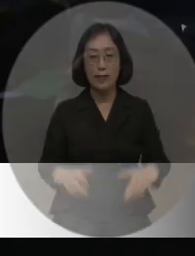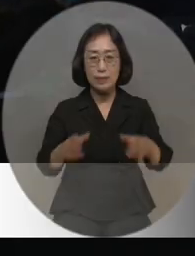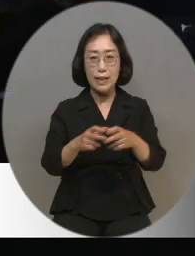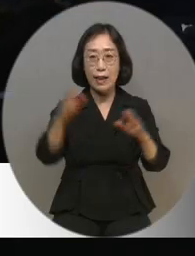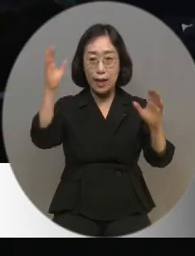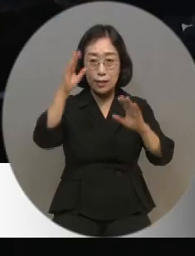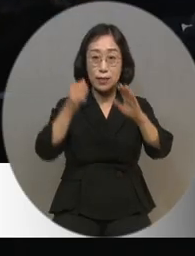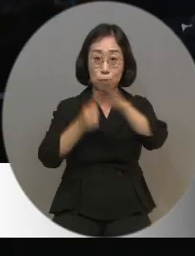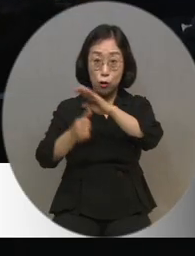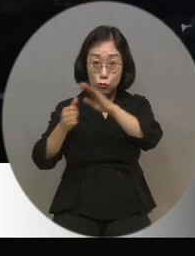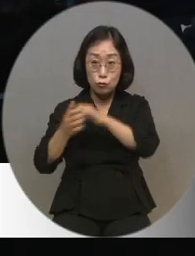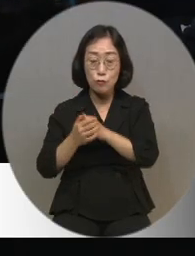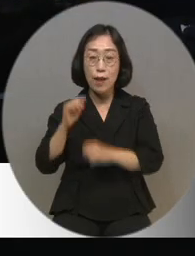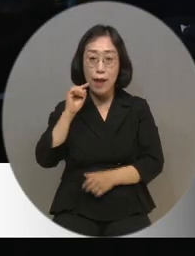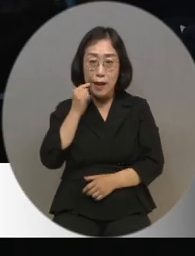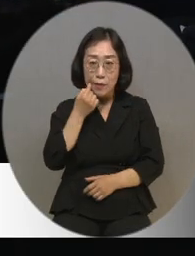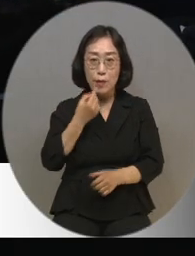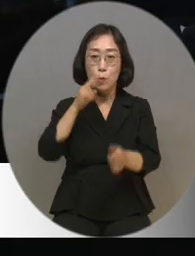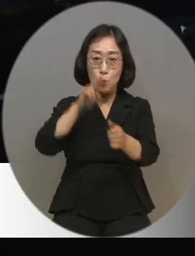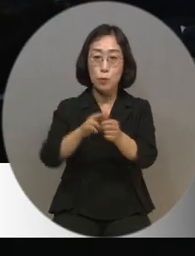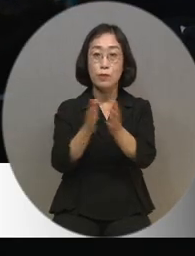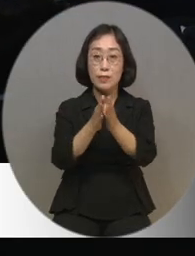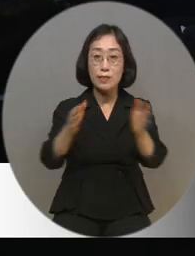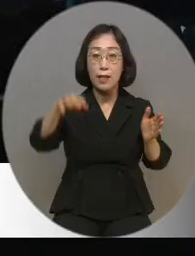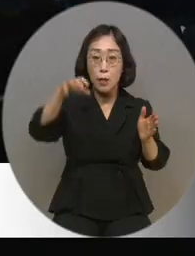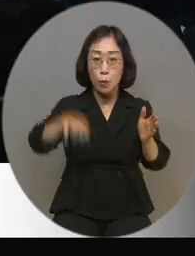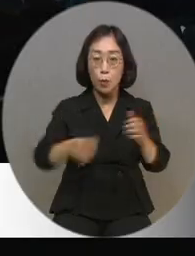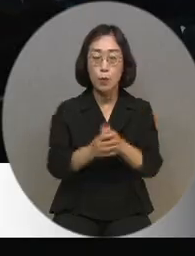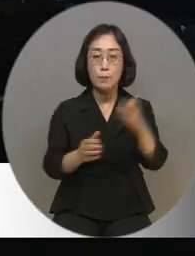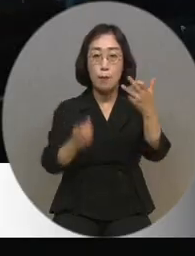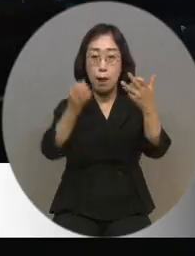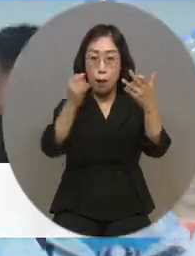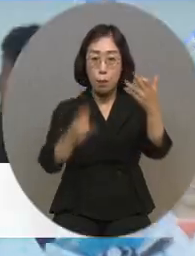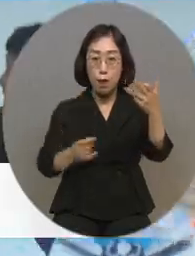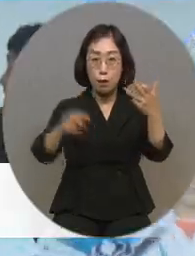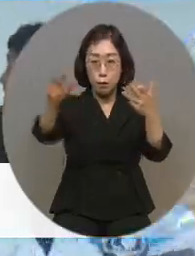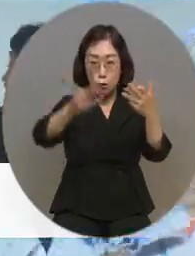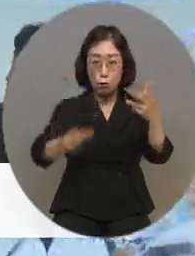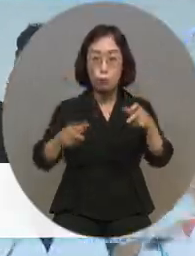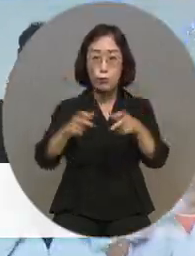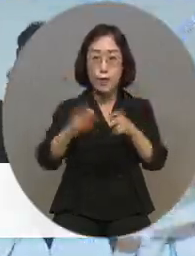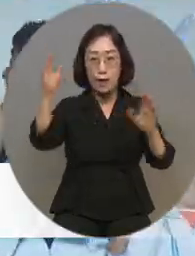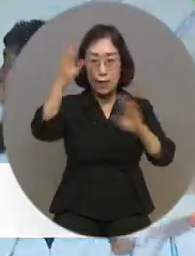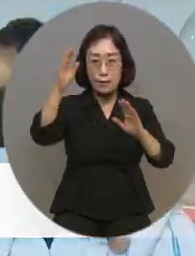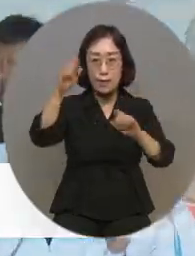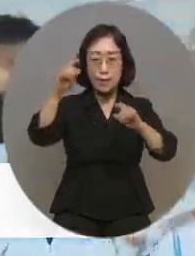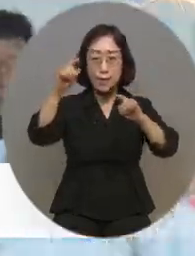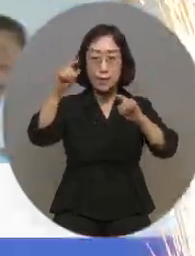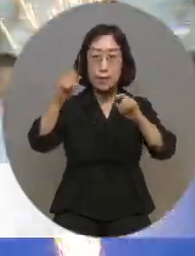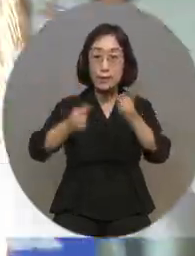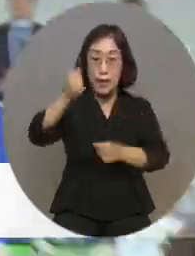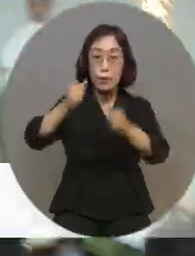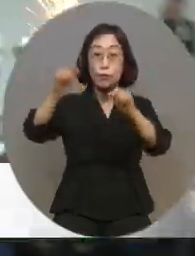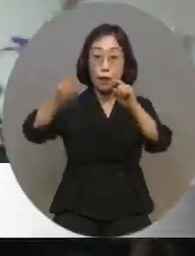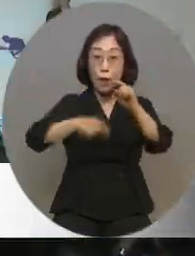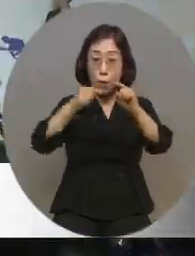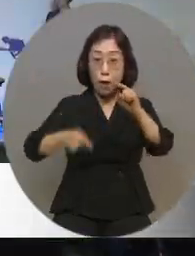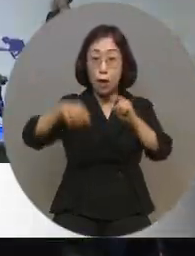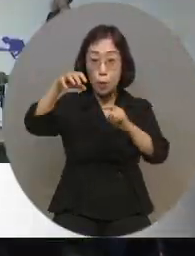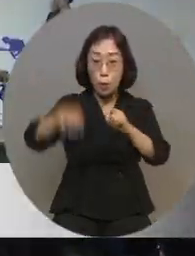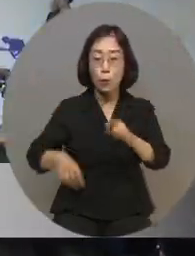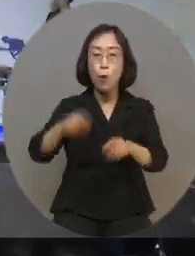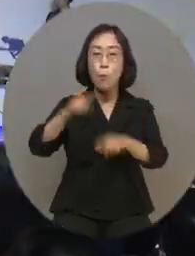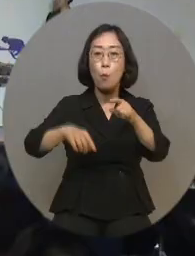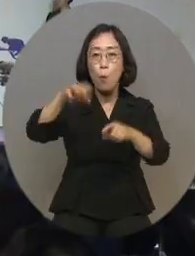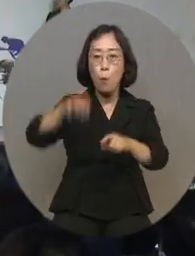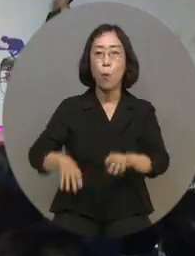장애학생 선수들이 아름다운 도전을 펼치는 제18회 전국장애학생체전이 지난 14일 목포